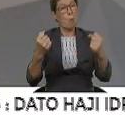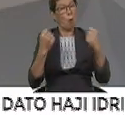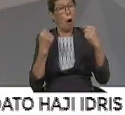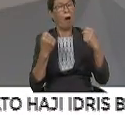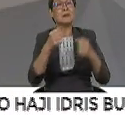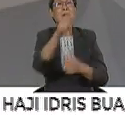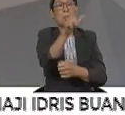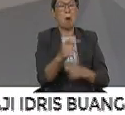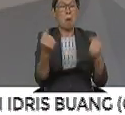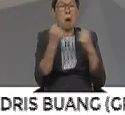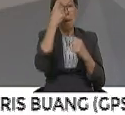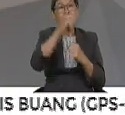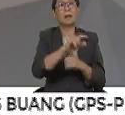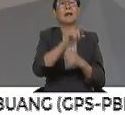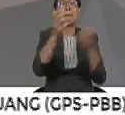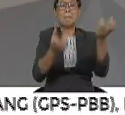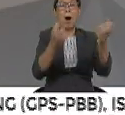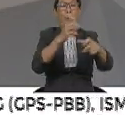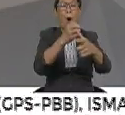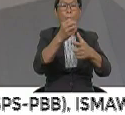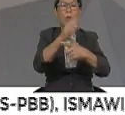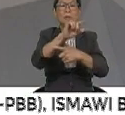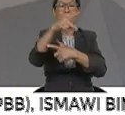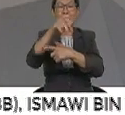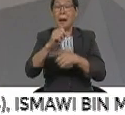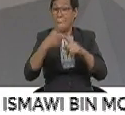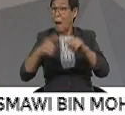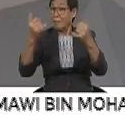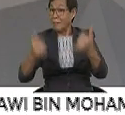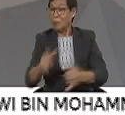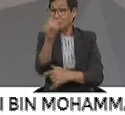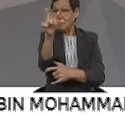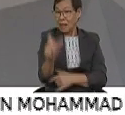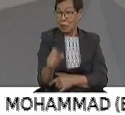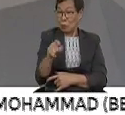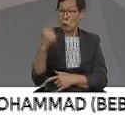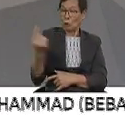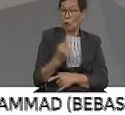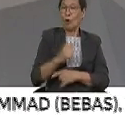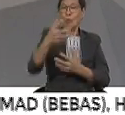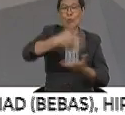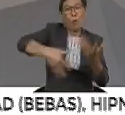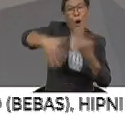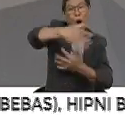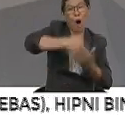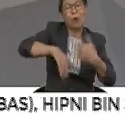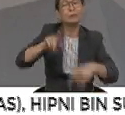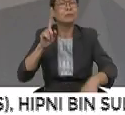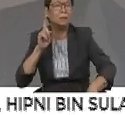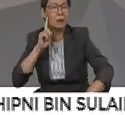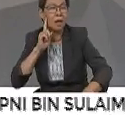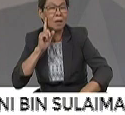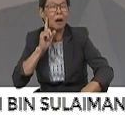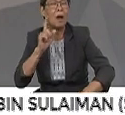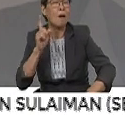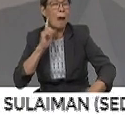bagi Barca nasional ataupun GPS pada ketika itu Tapi kali ini calon yang banyak aha selalu turun Padang mendengar suara hati developer